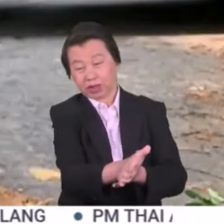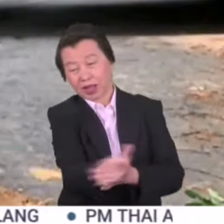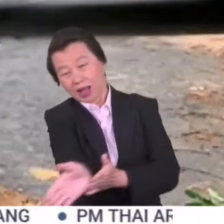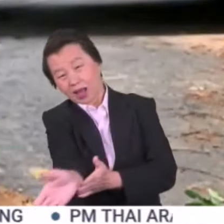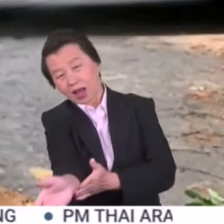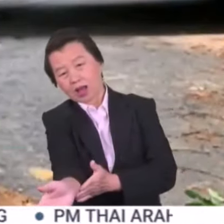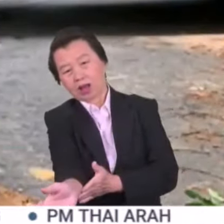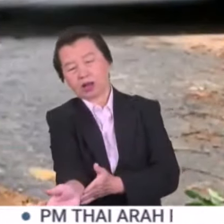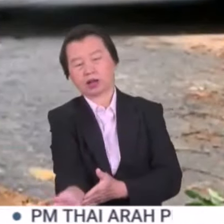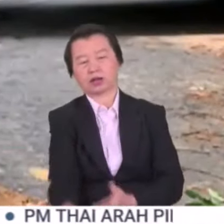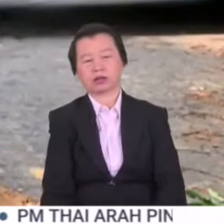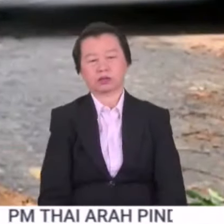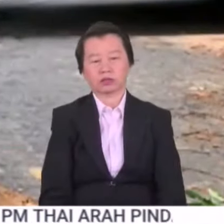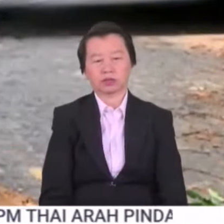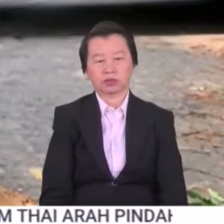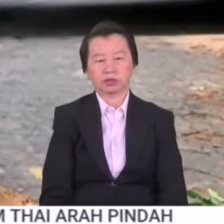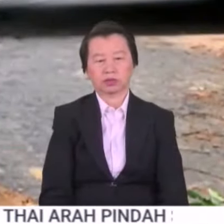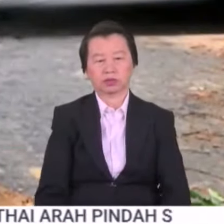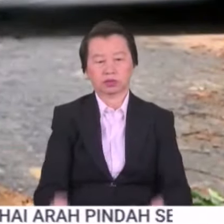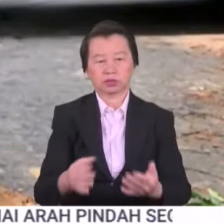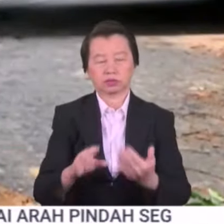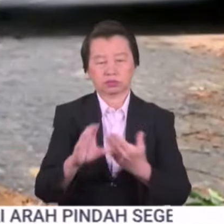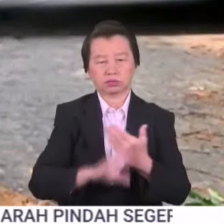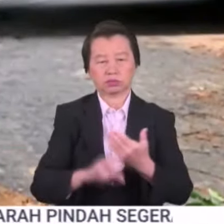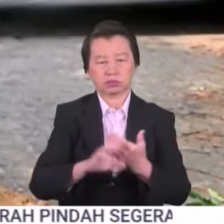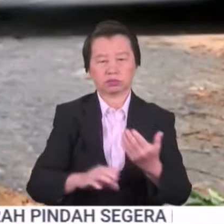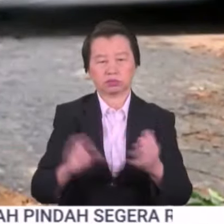melanggar pembahagi Jalan tiada kecederaan dilaporkan